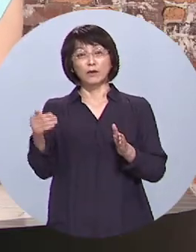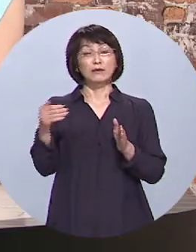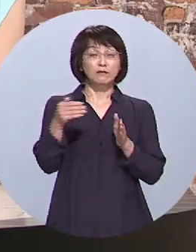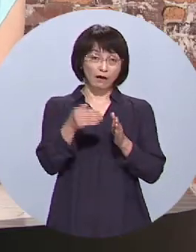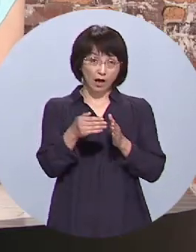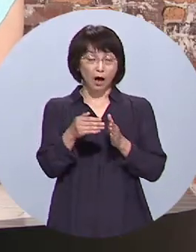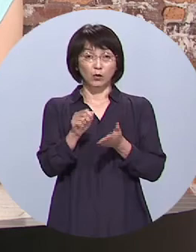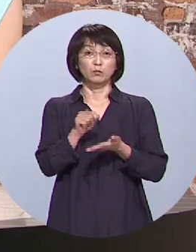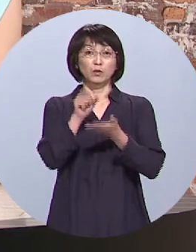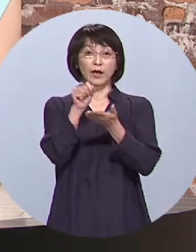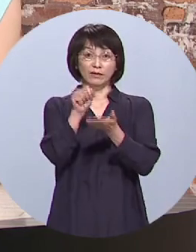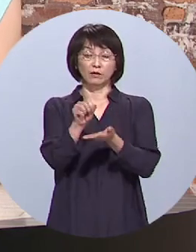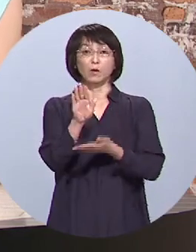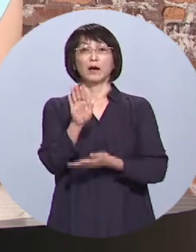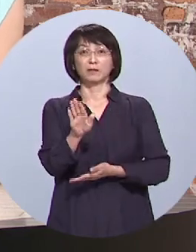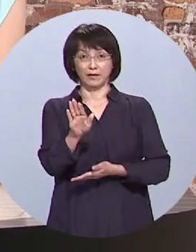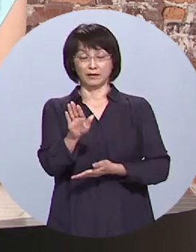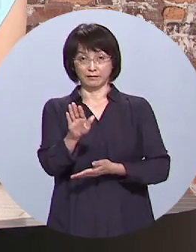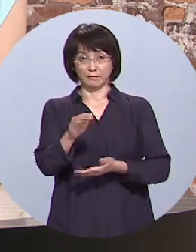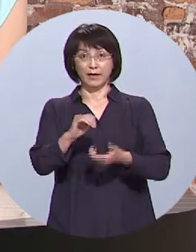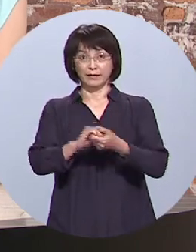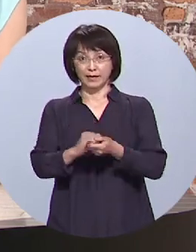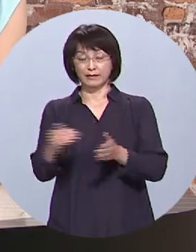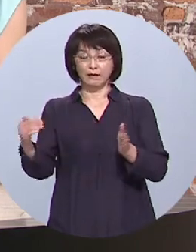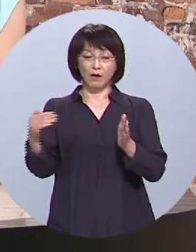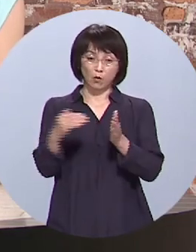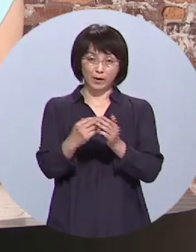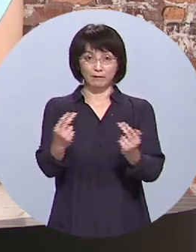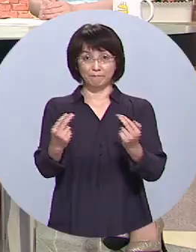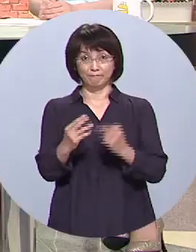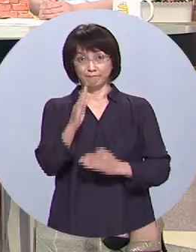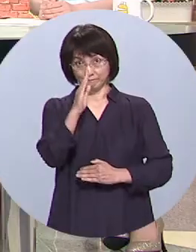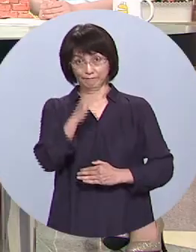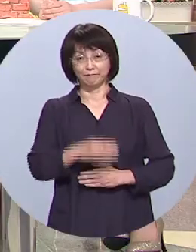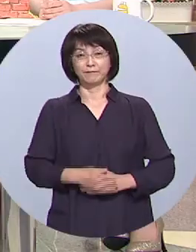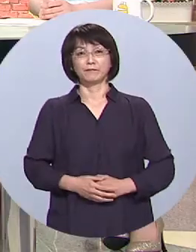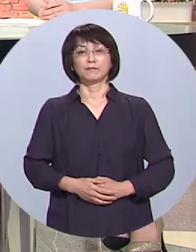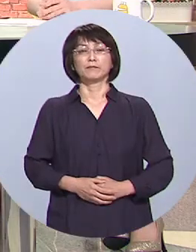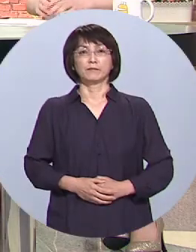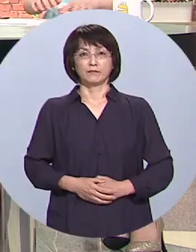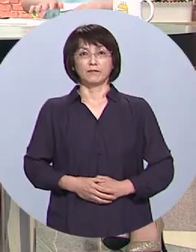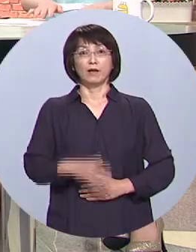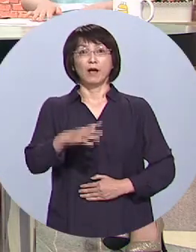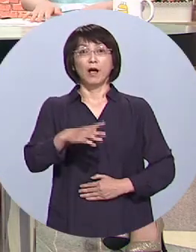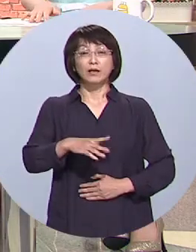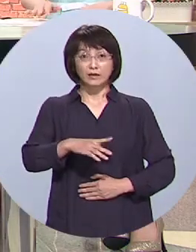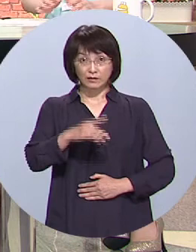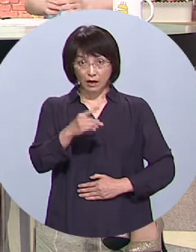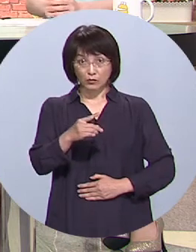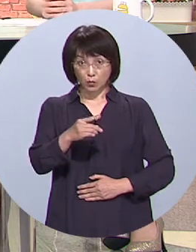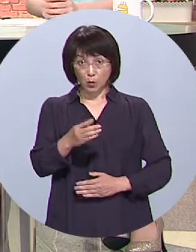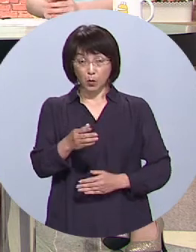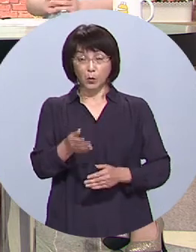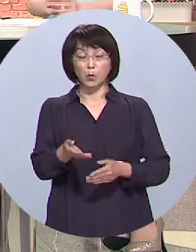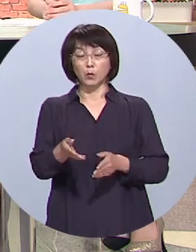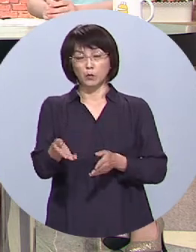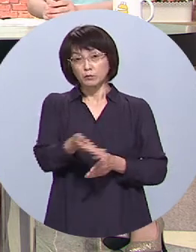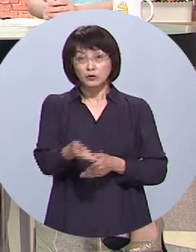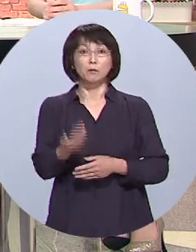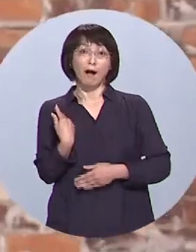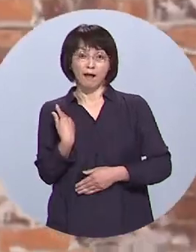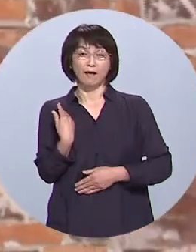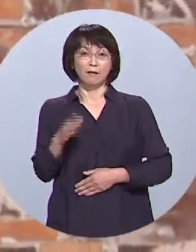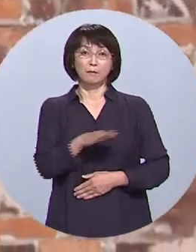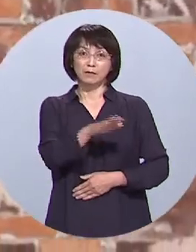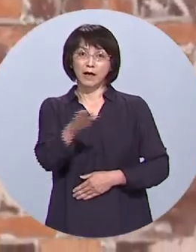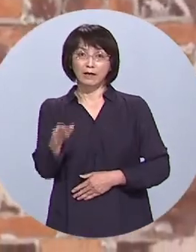素敵なプレゼントのお知らせがあります。ぜひ最後までご覧ください。 さあ最初のコーナーに行く前に、 はい、突然ですが